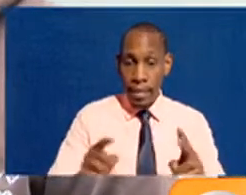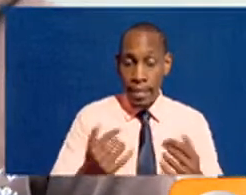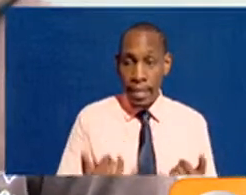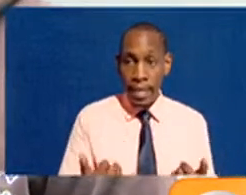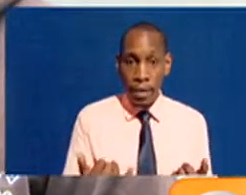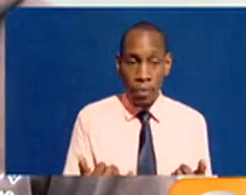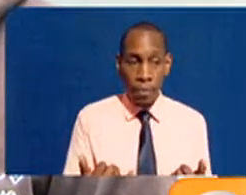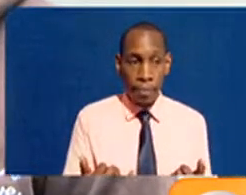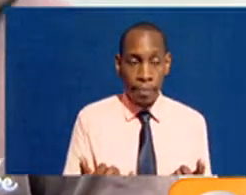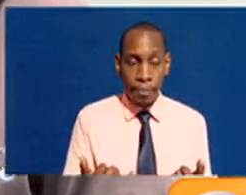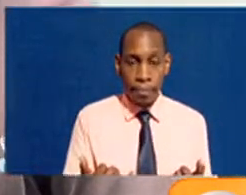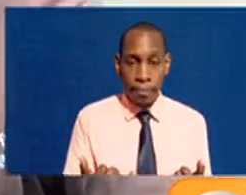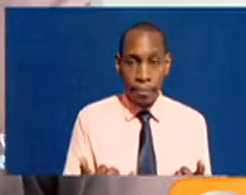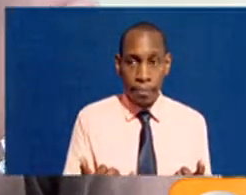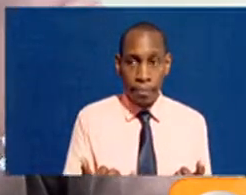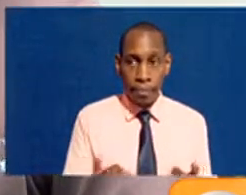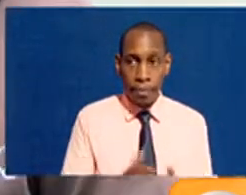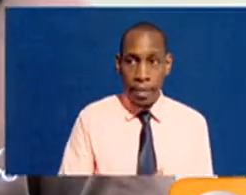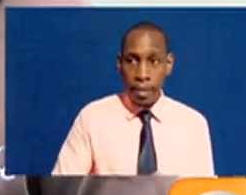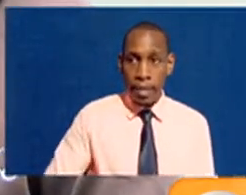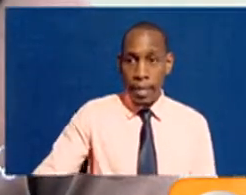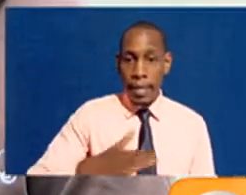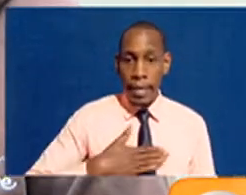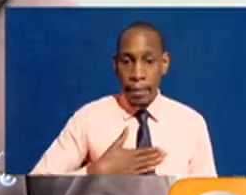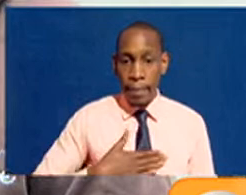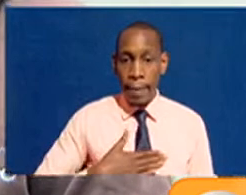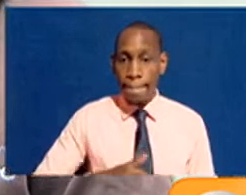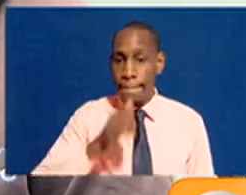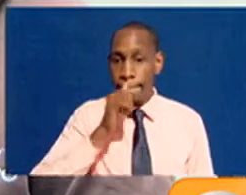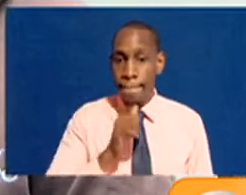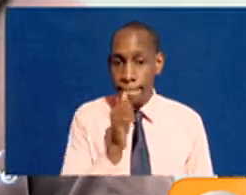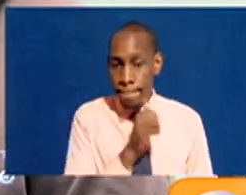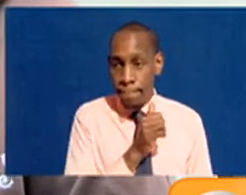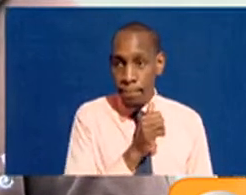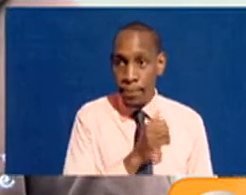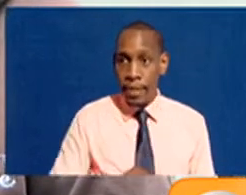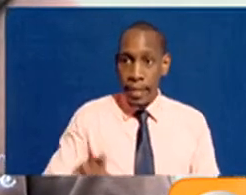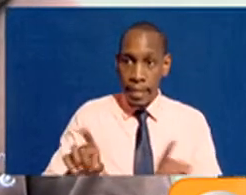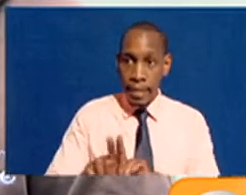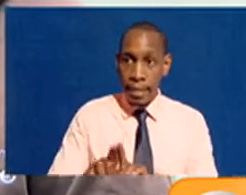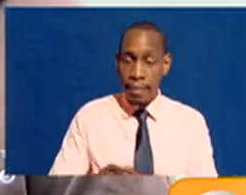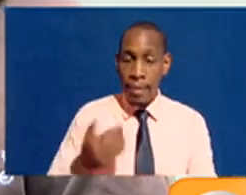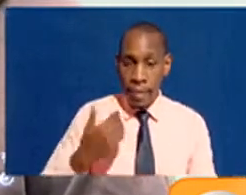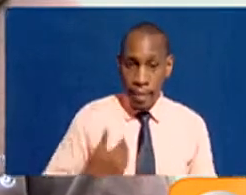sasa site yangu kibinafsi yenye ni mimi